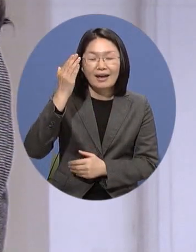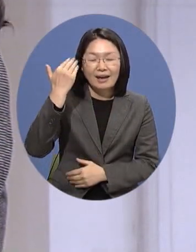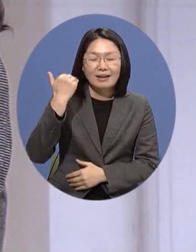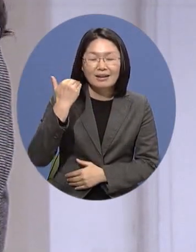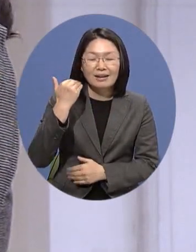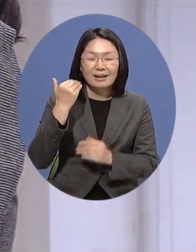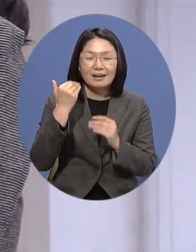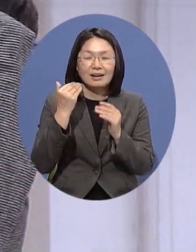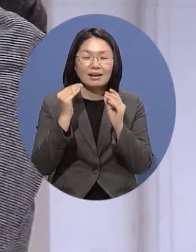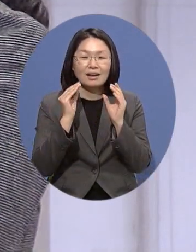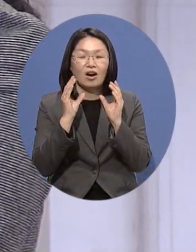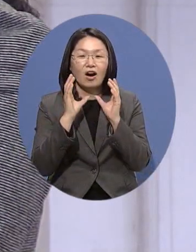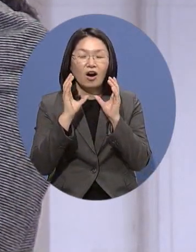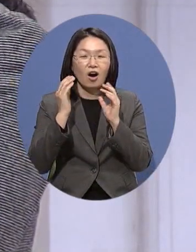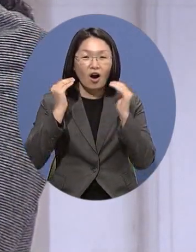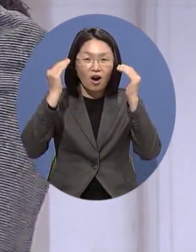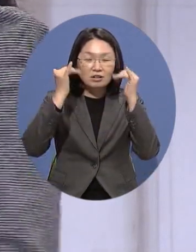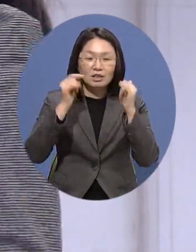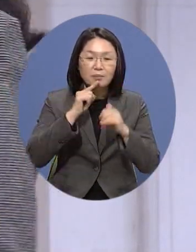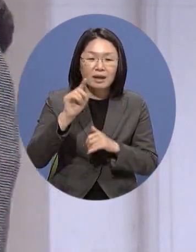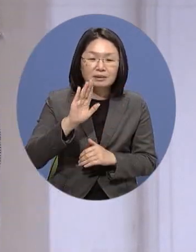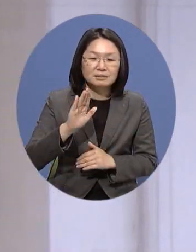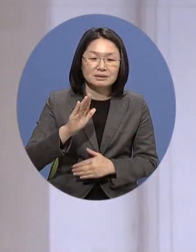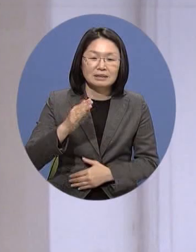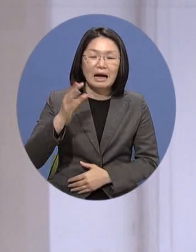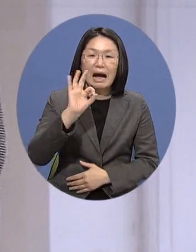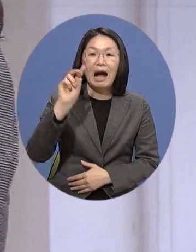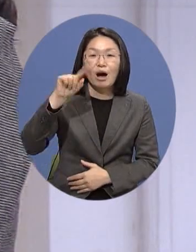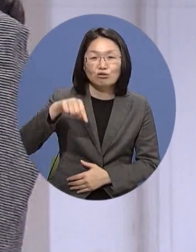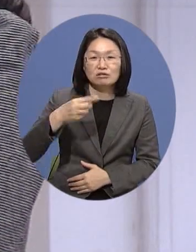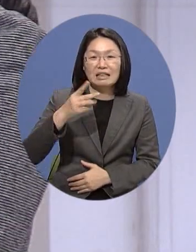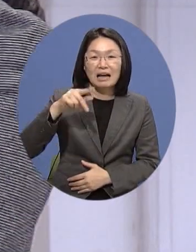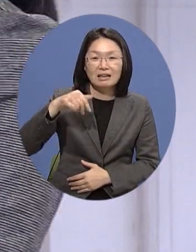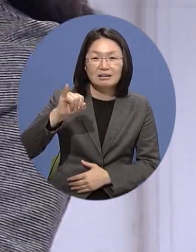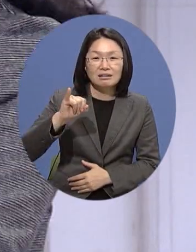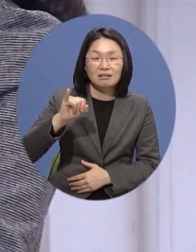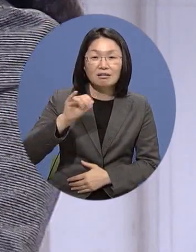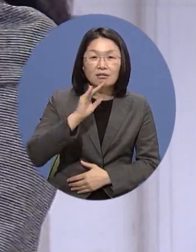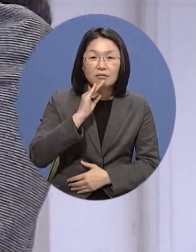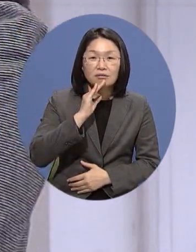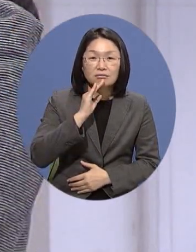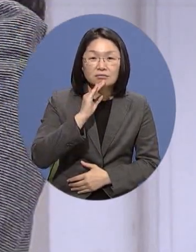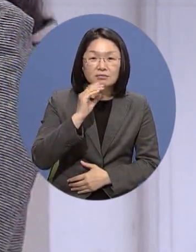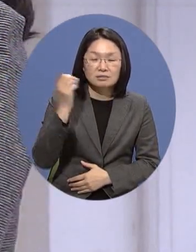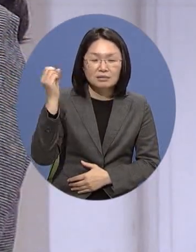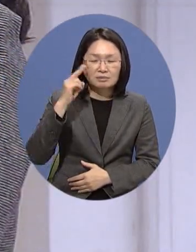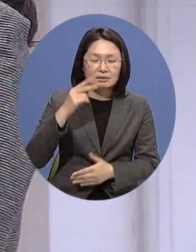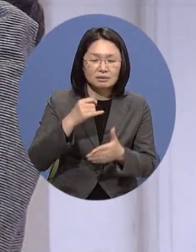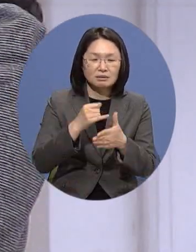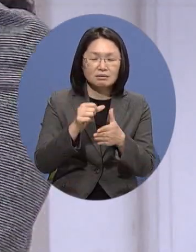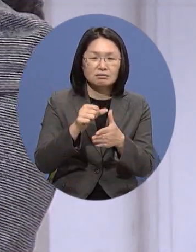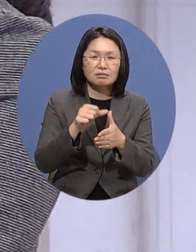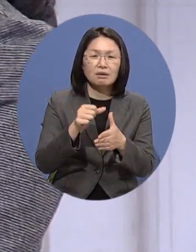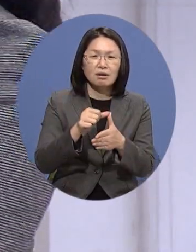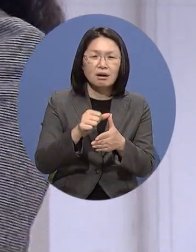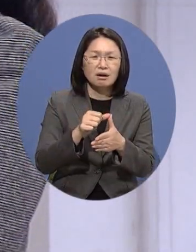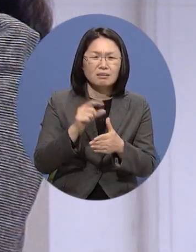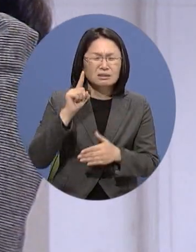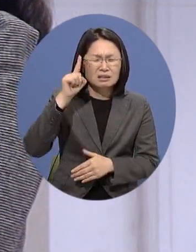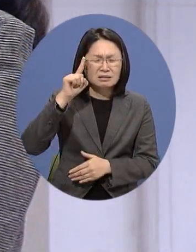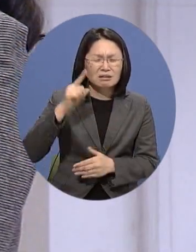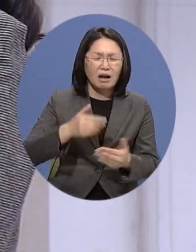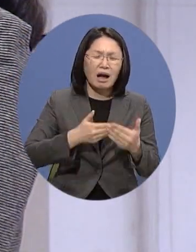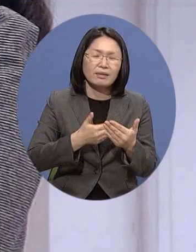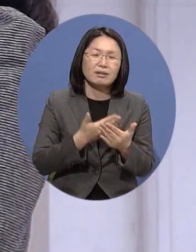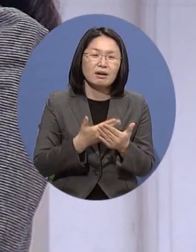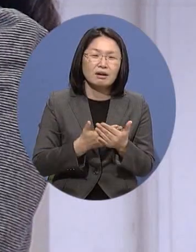아웃하기를 한다라고 하는데 엄마가 나도 임신 사실을 모르는데 갑자기 이렇게 큰 애가 짜증을 막 내고 막 부쩍 안아달라고